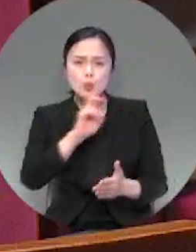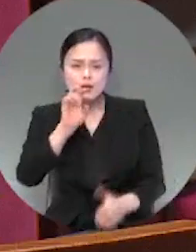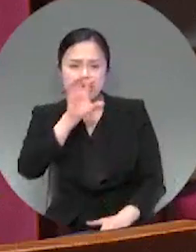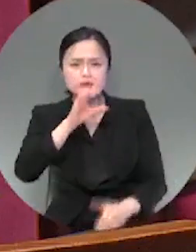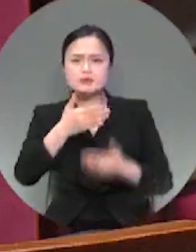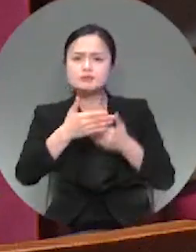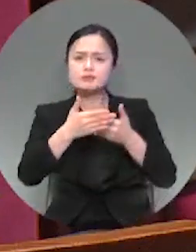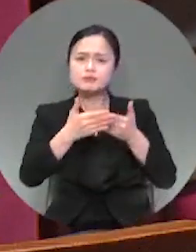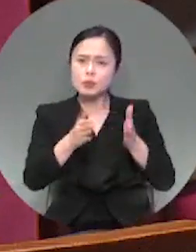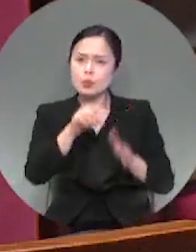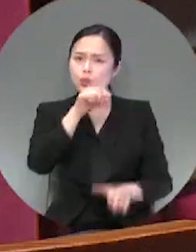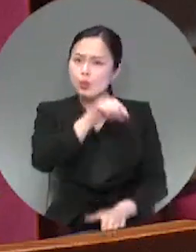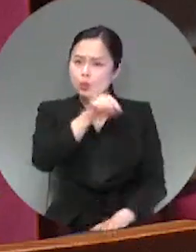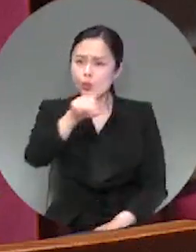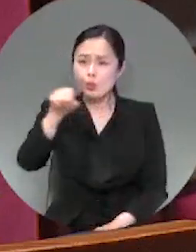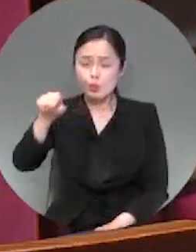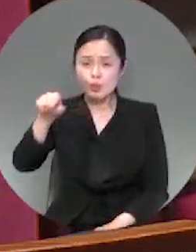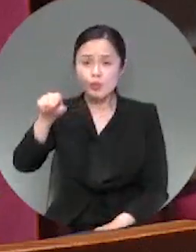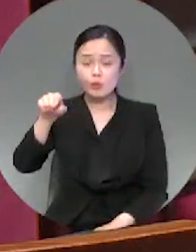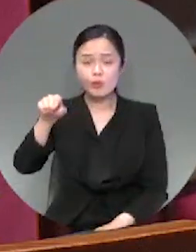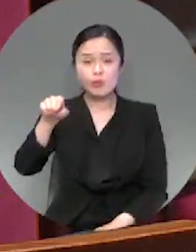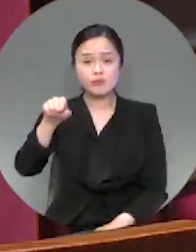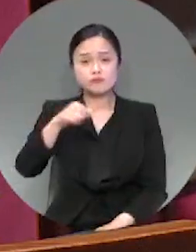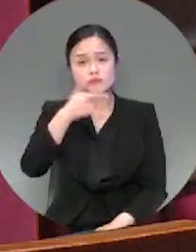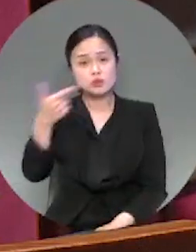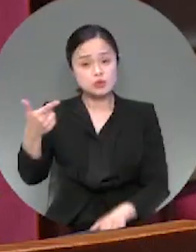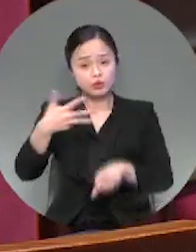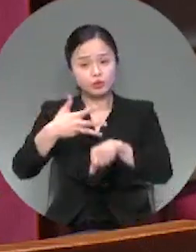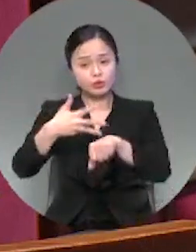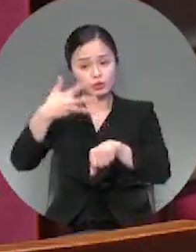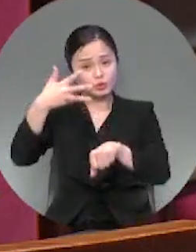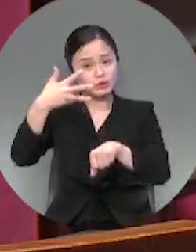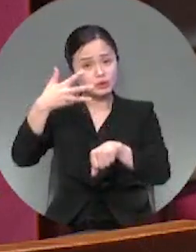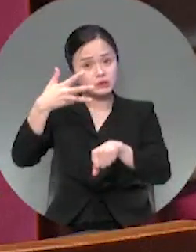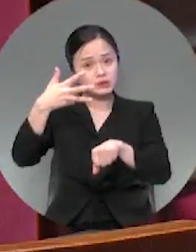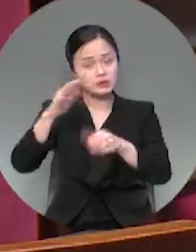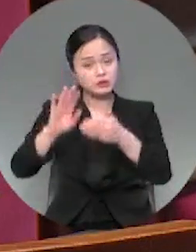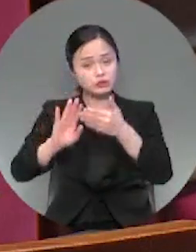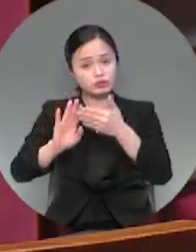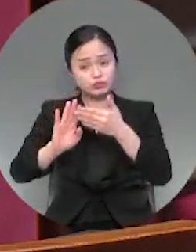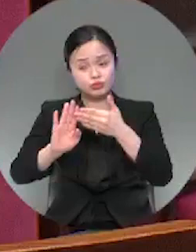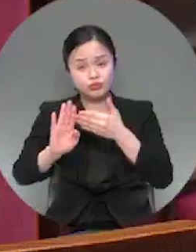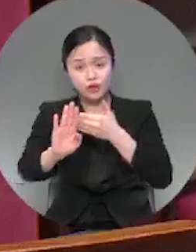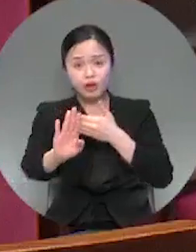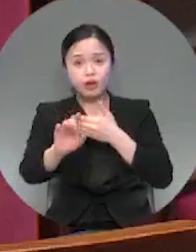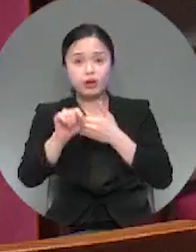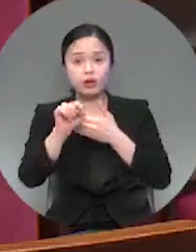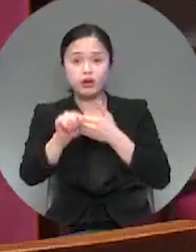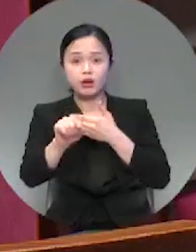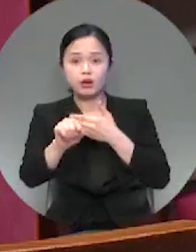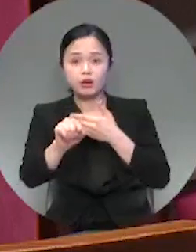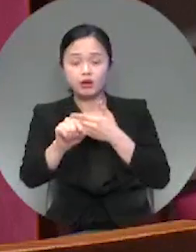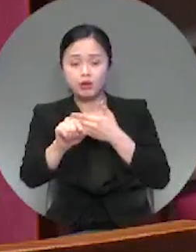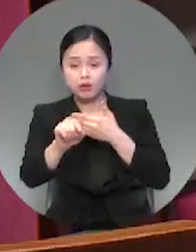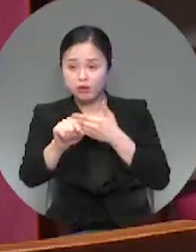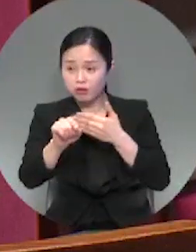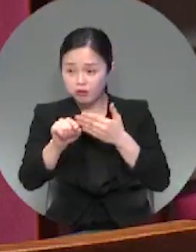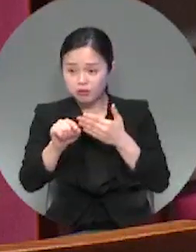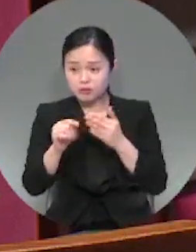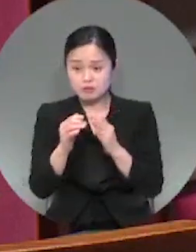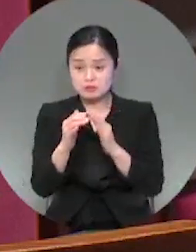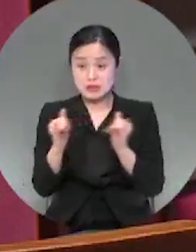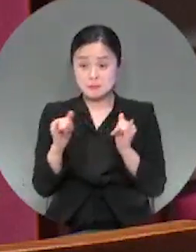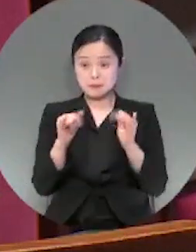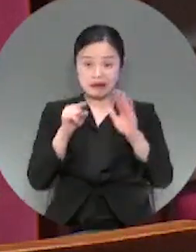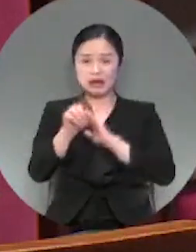반 넘으면 영업할 필요가 없어요. 그런데 누가 지금 정상적인 저 보면은 여기 가겠습니까? 식사를